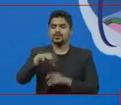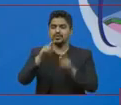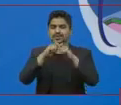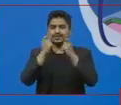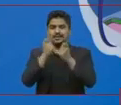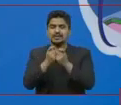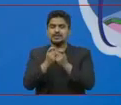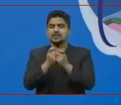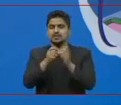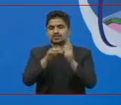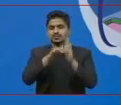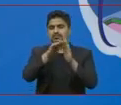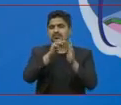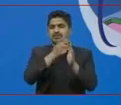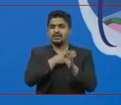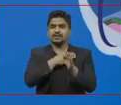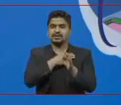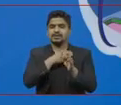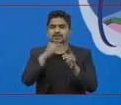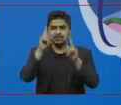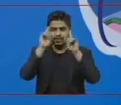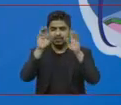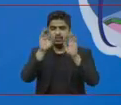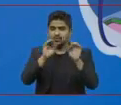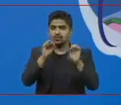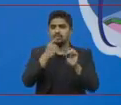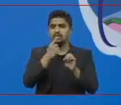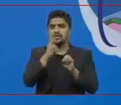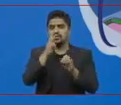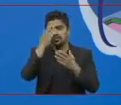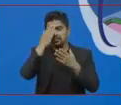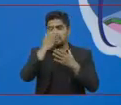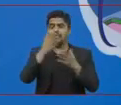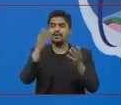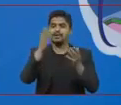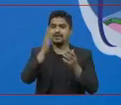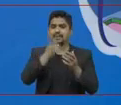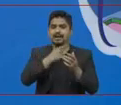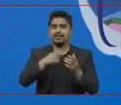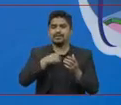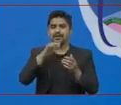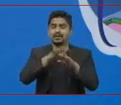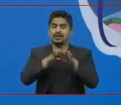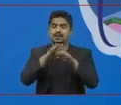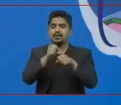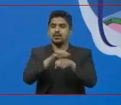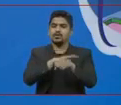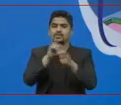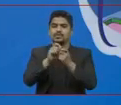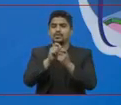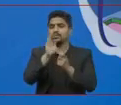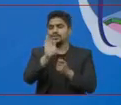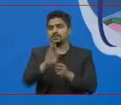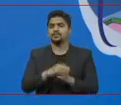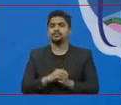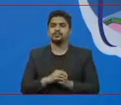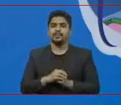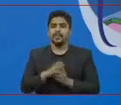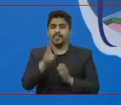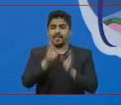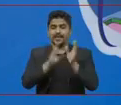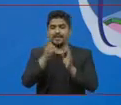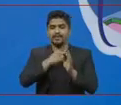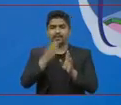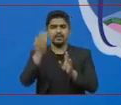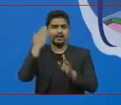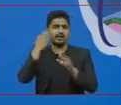र तबकाका हामी सबै नागरिकहरू सचेत भएनौँ भने यो महामारीले हामीलाई धेरै असर पार्न सक्छ। यदि हामी